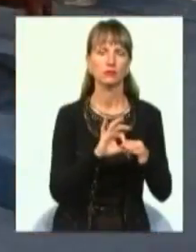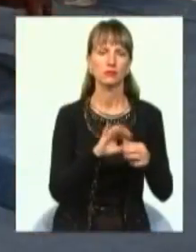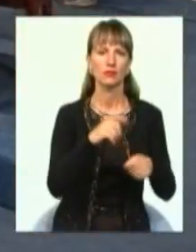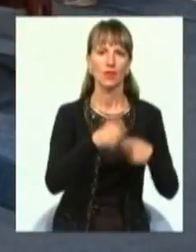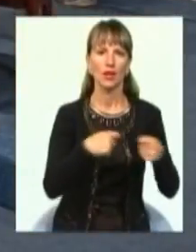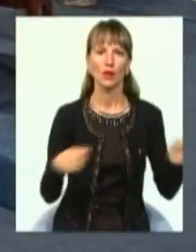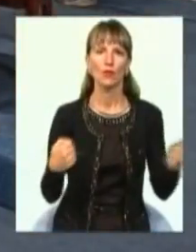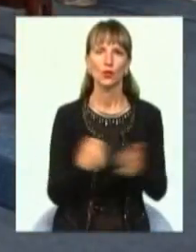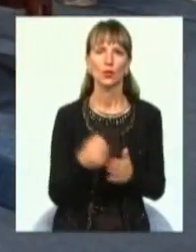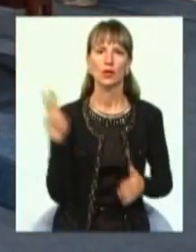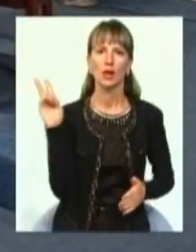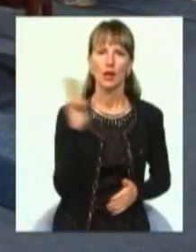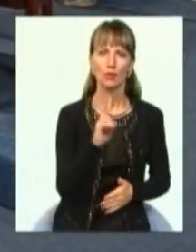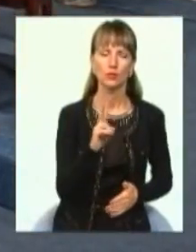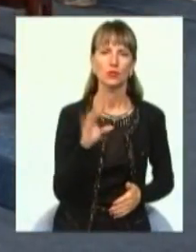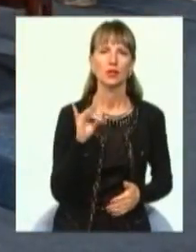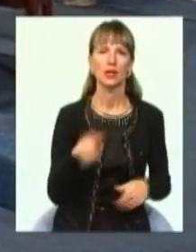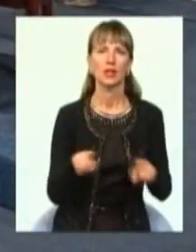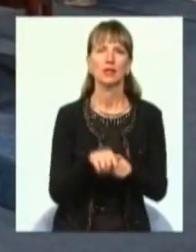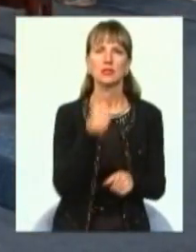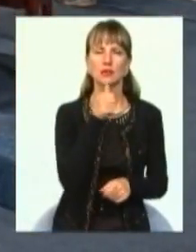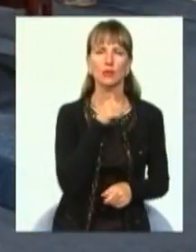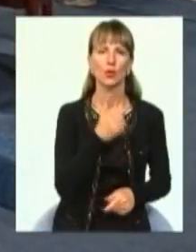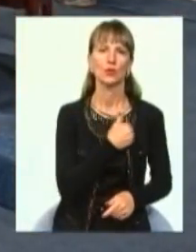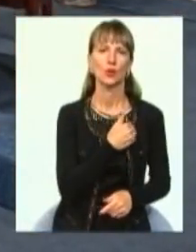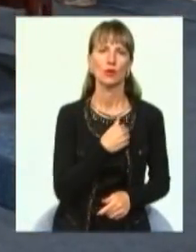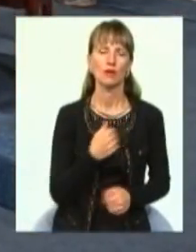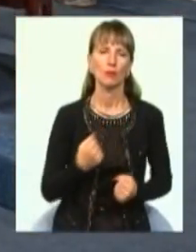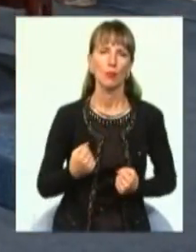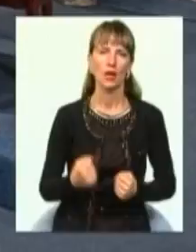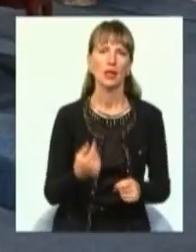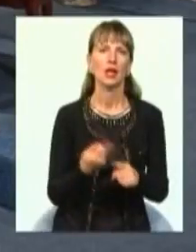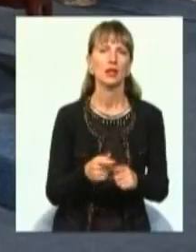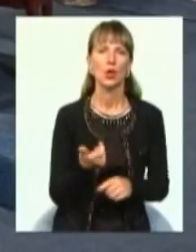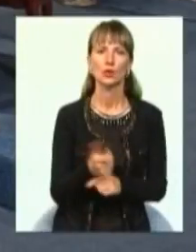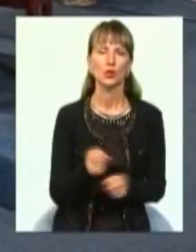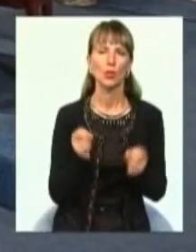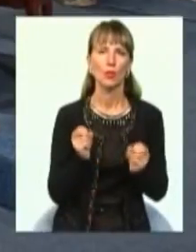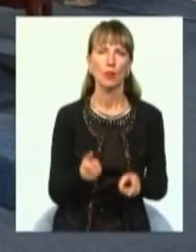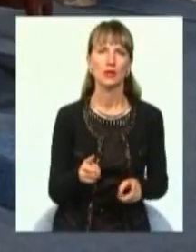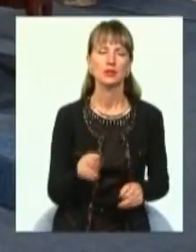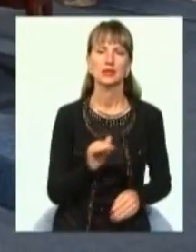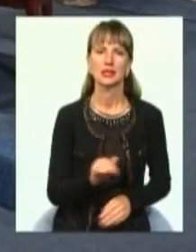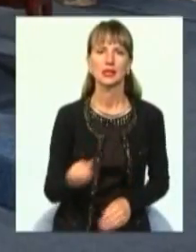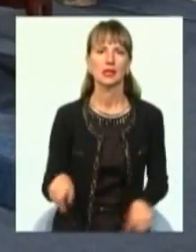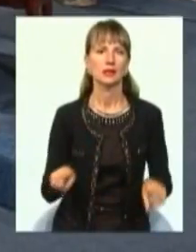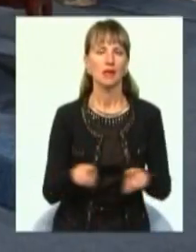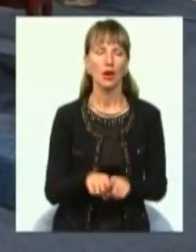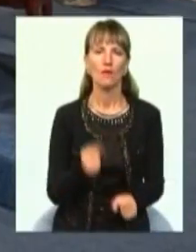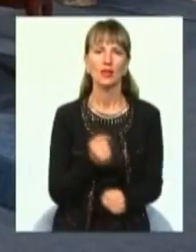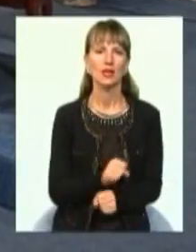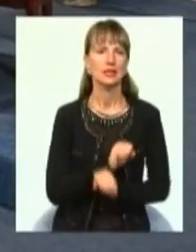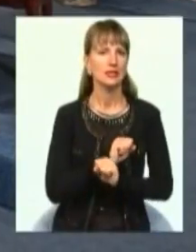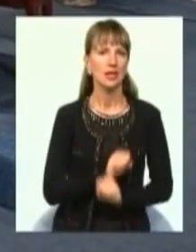мотузкою до цього тролейбусу і таким чином він захотів покататися. Це дуже небезпечно, діти, ні в якому разі не робіть